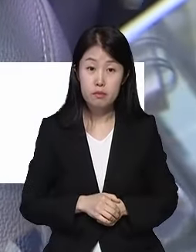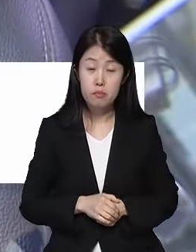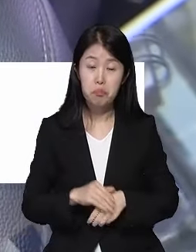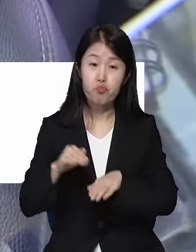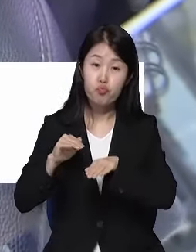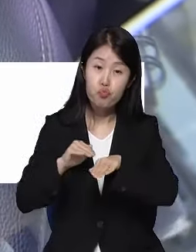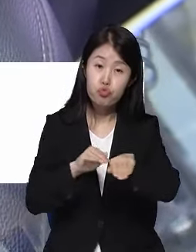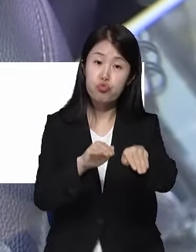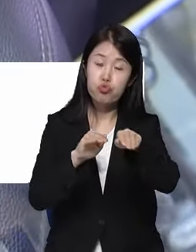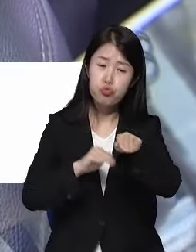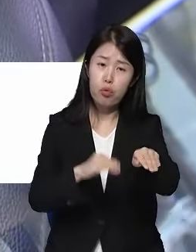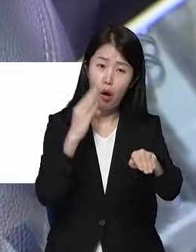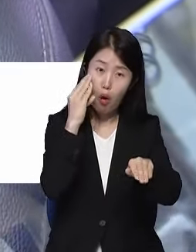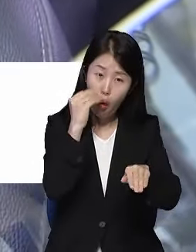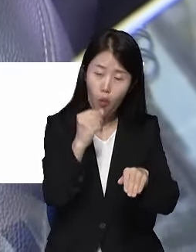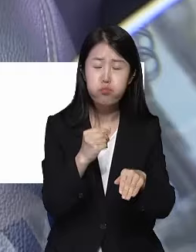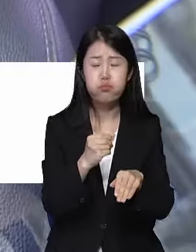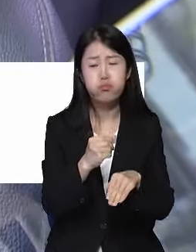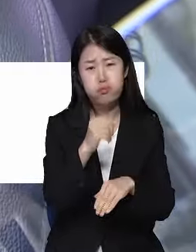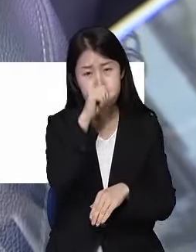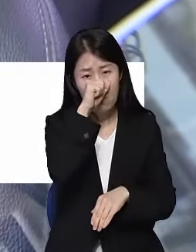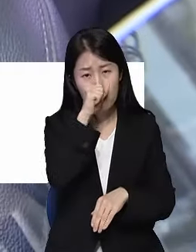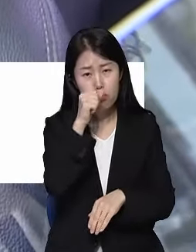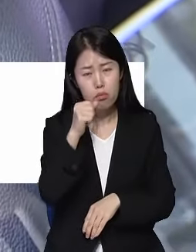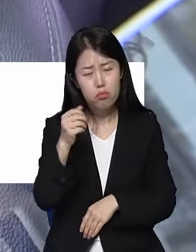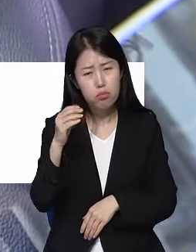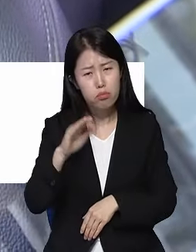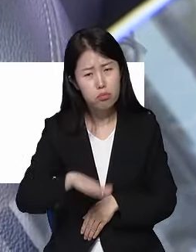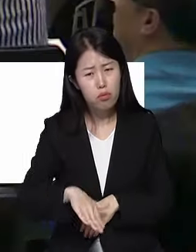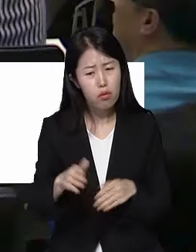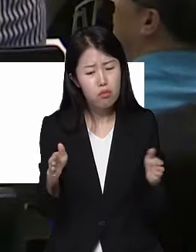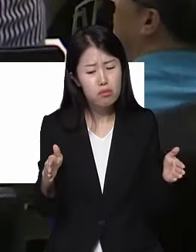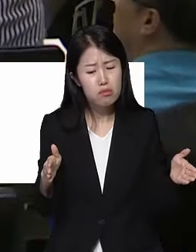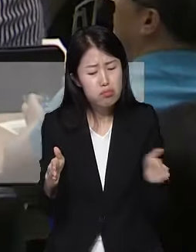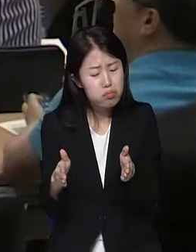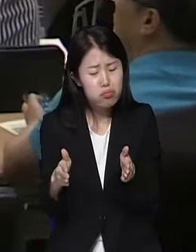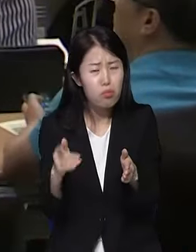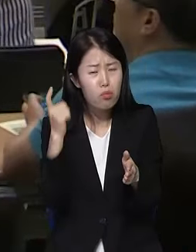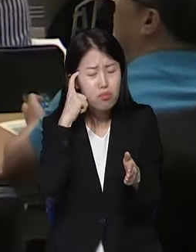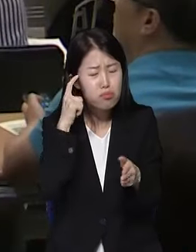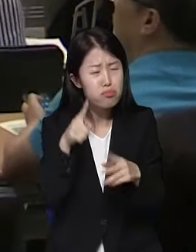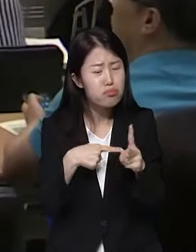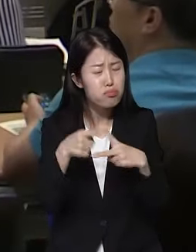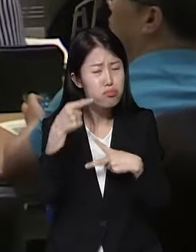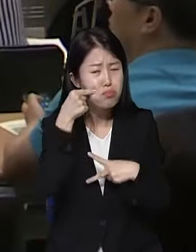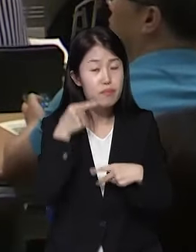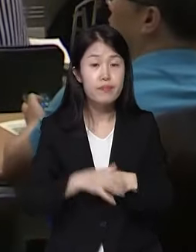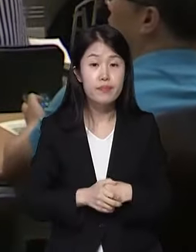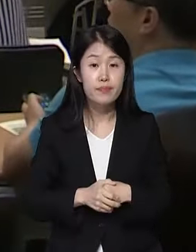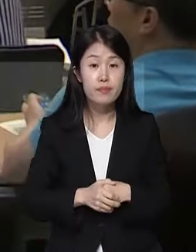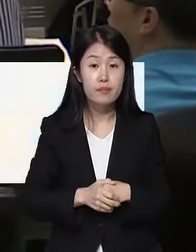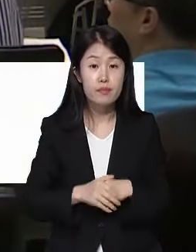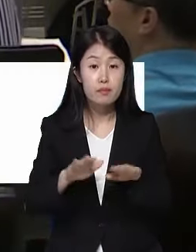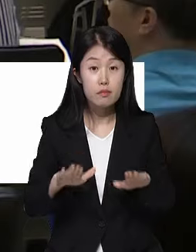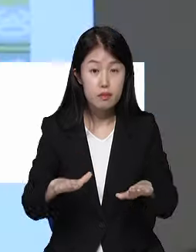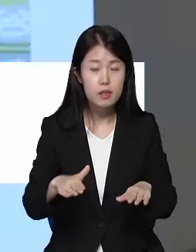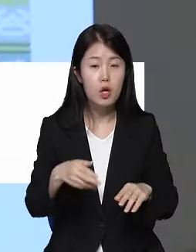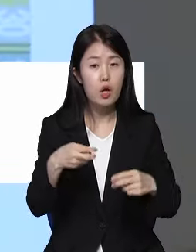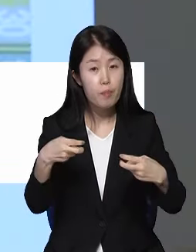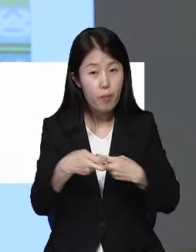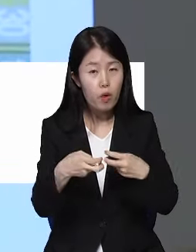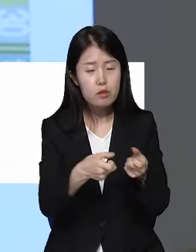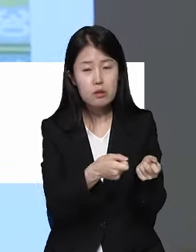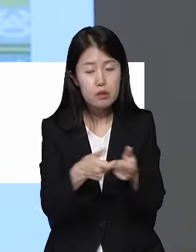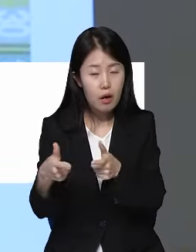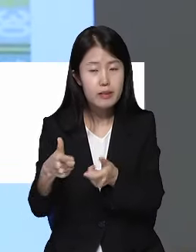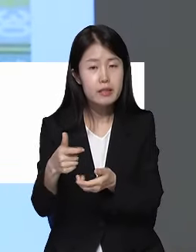장치하고 그나들 힘든데 차선을 줄인다는 것은 난 이해가 안 가요. 광주시는 대중교통의 접근성을 높이는 한편